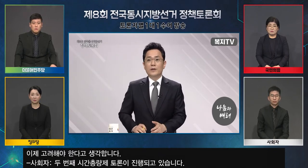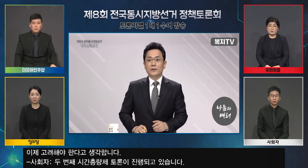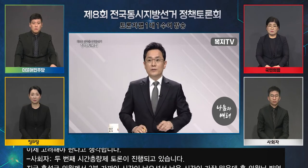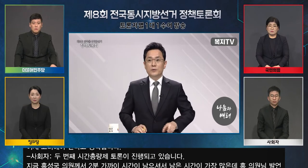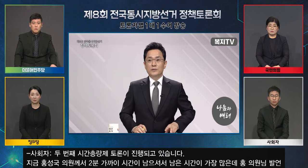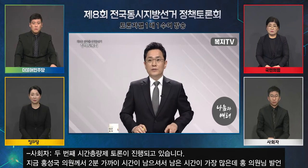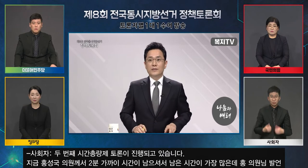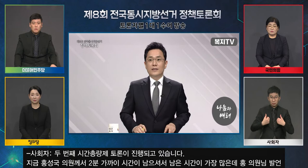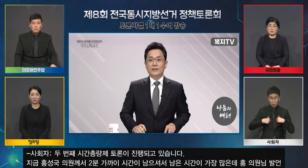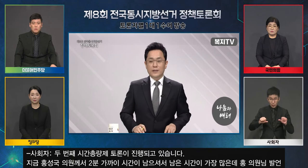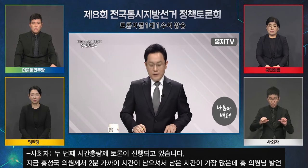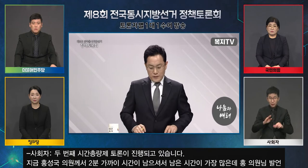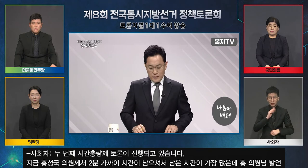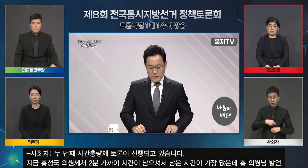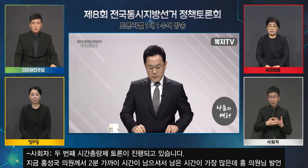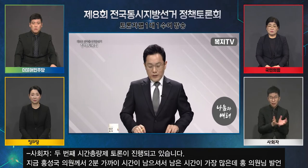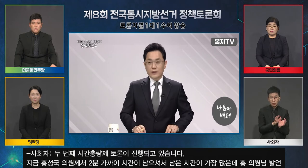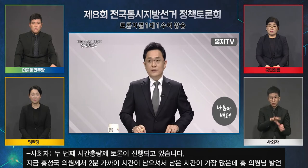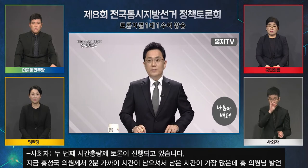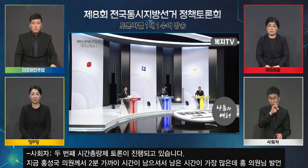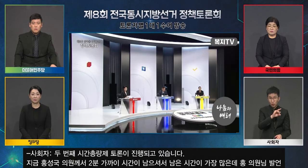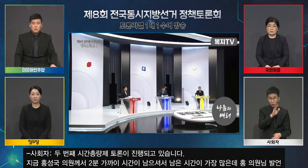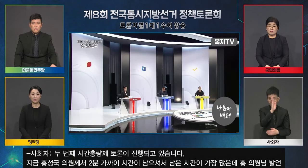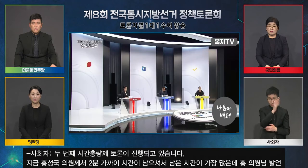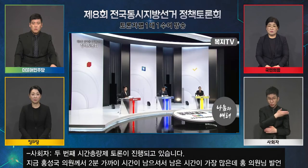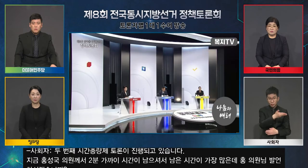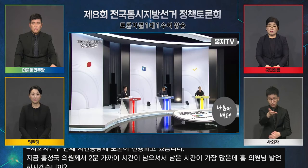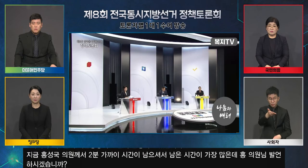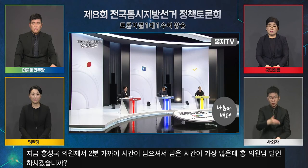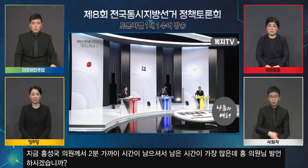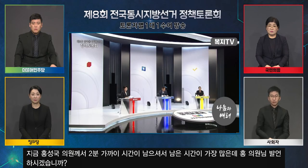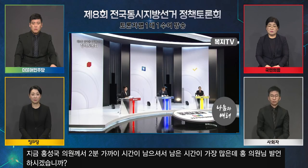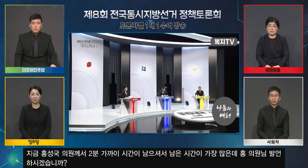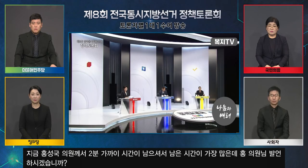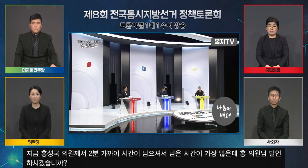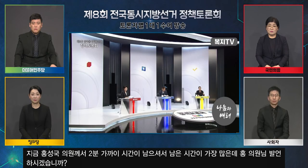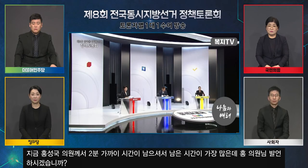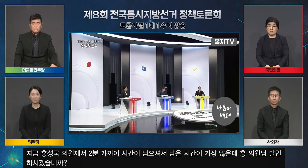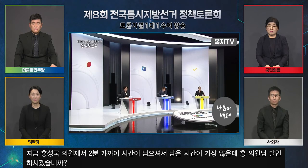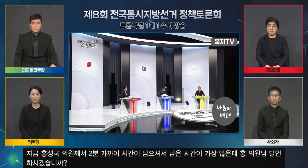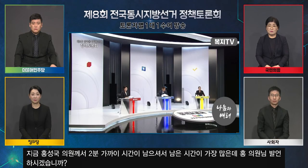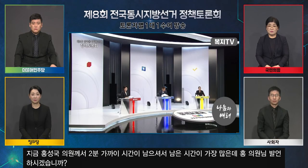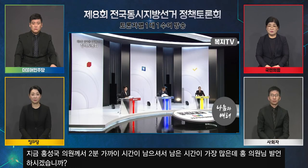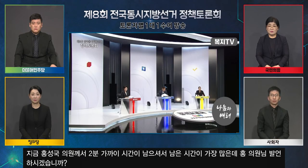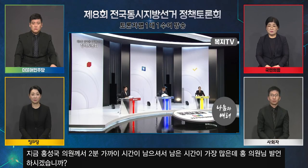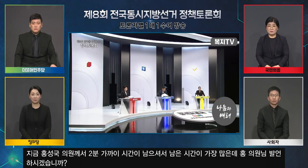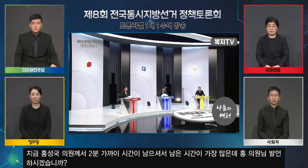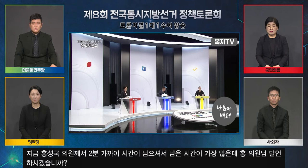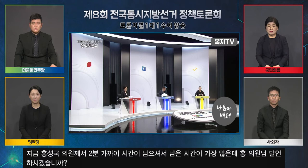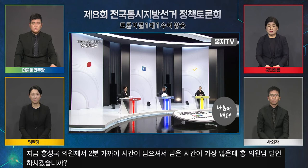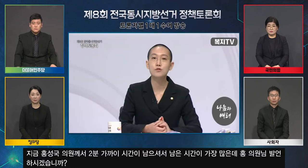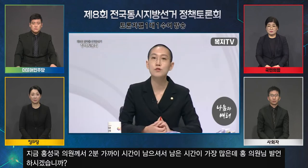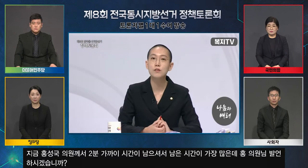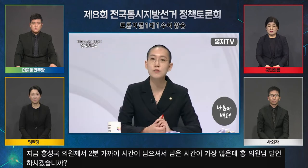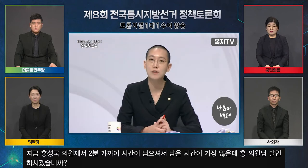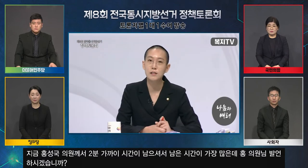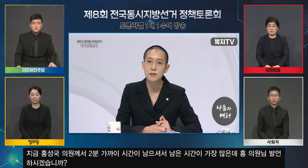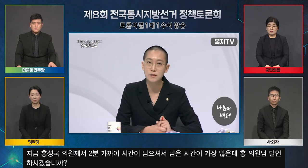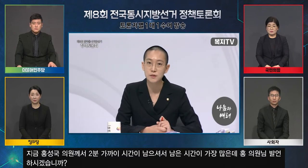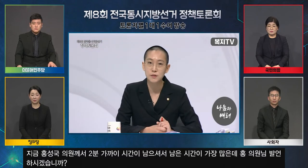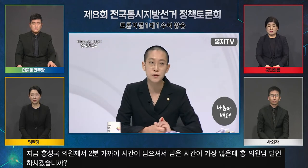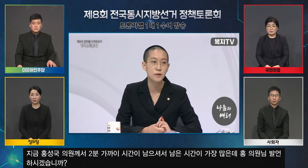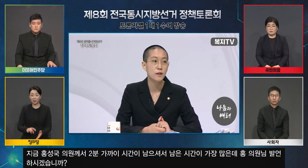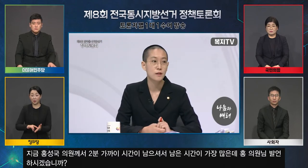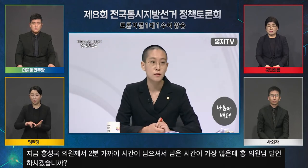아니면 장혜영 의원 손 드셨습니까? 장혜영 정책위 의장부터 발언 이어가겠습니다. 발언하시죠. 네, 앞서서 과세 자주권